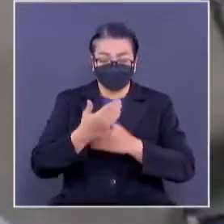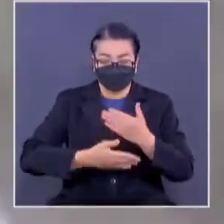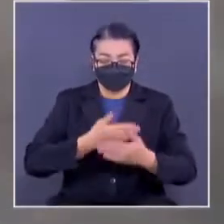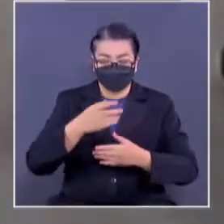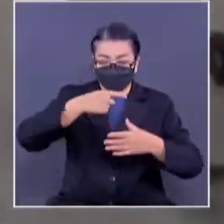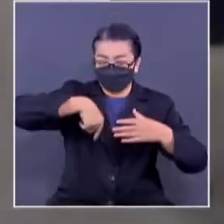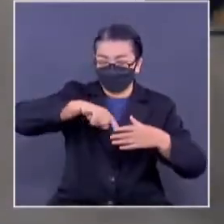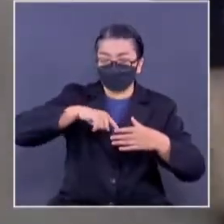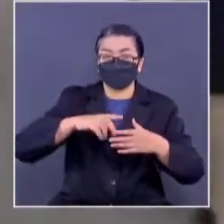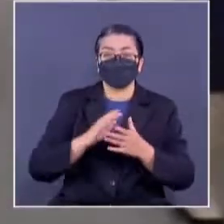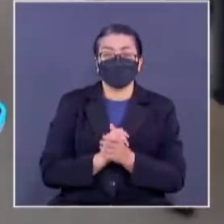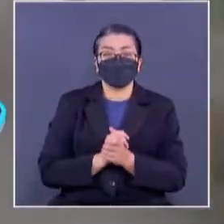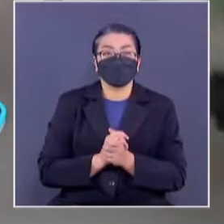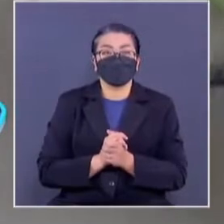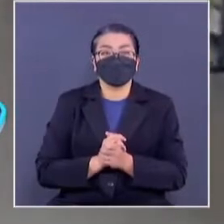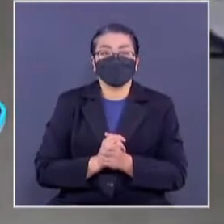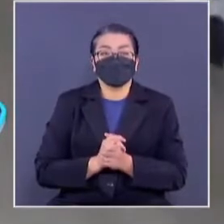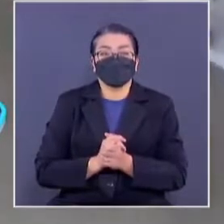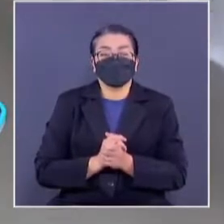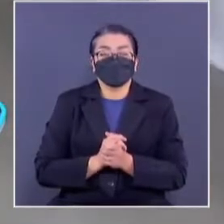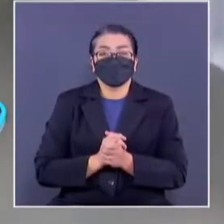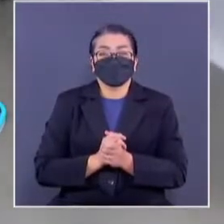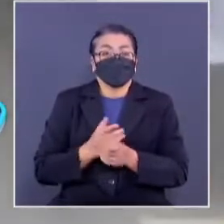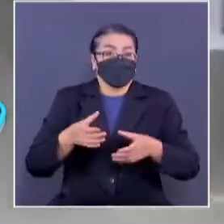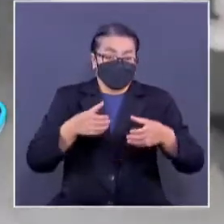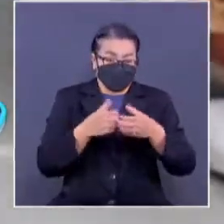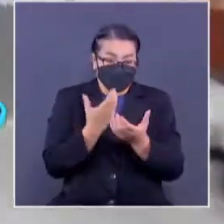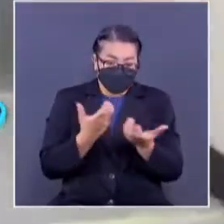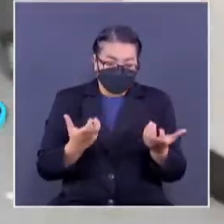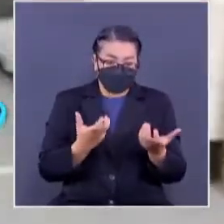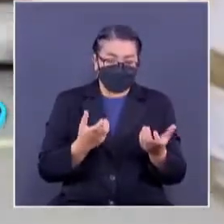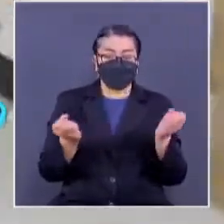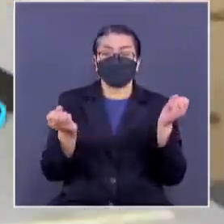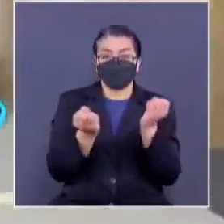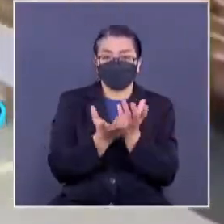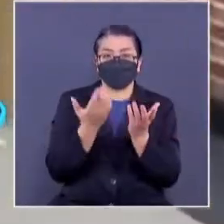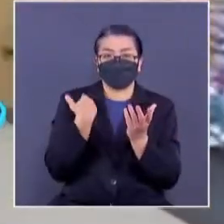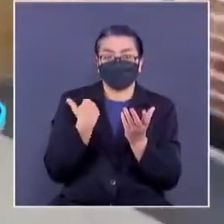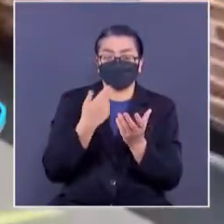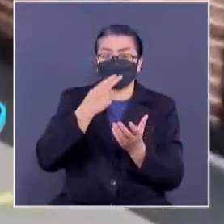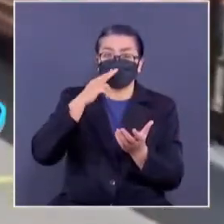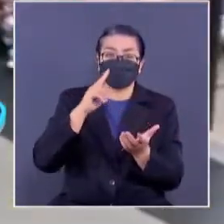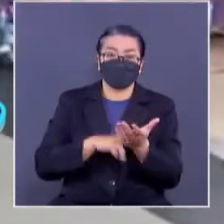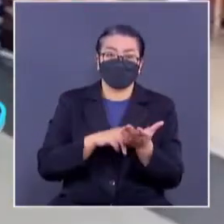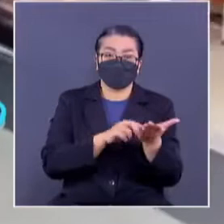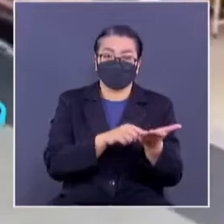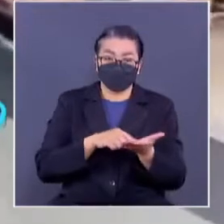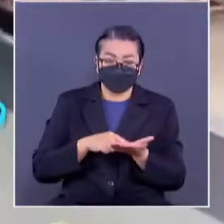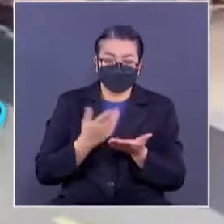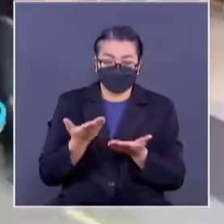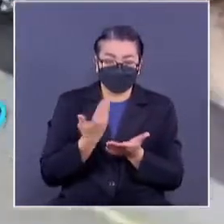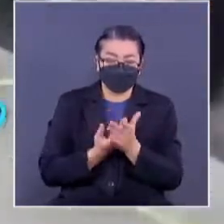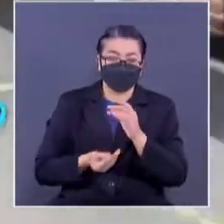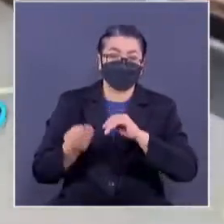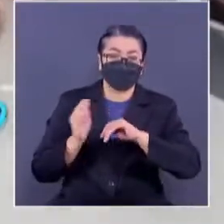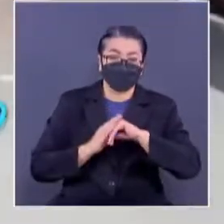ายในนายวัฒนศักดิ์เสือเอี่ยมก็บอกว่ามีกลุ่มสินค้าที่ได้รับผลกระทบส่งหนังสือมาแล้วขอปรับขึ้นรา